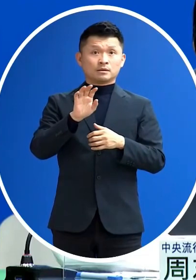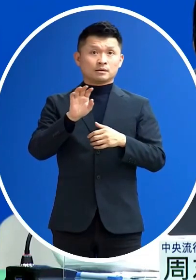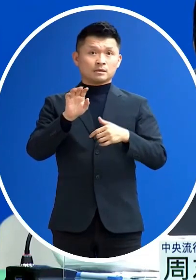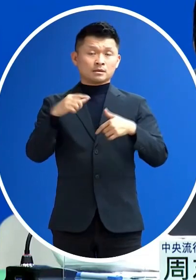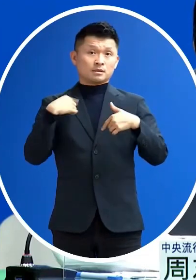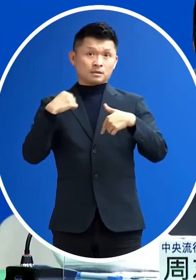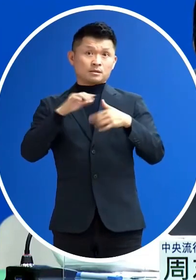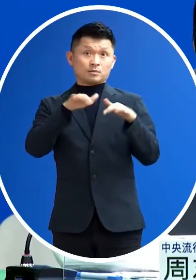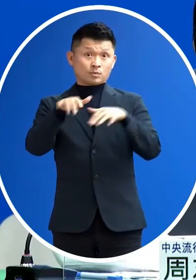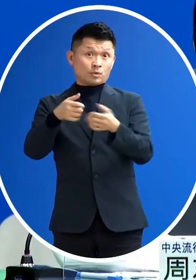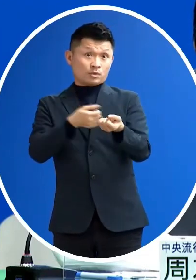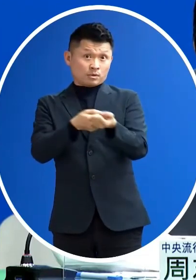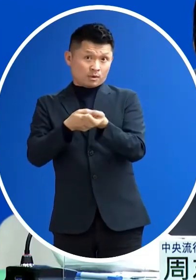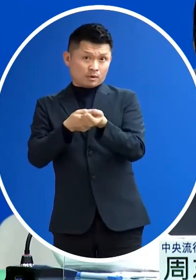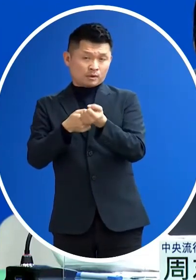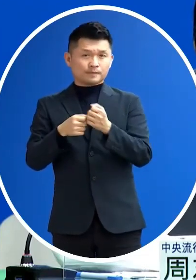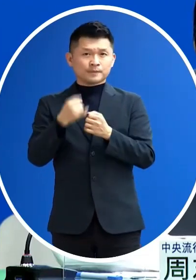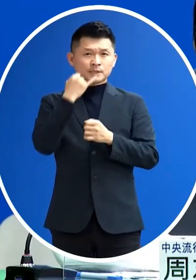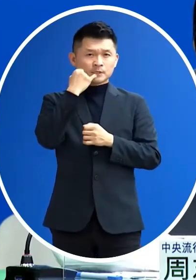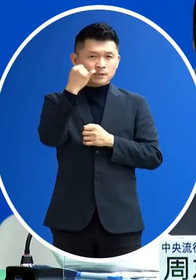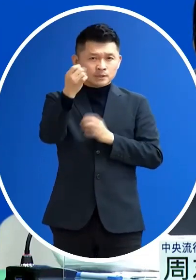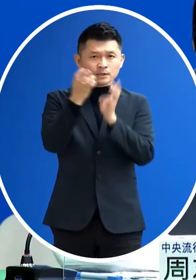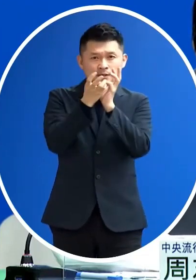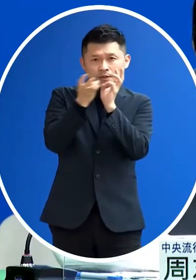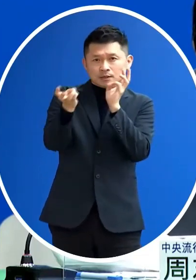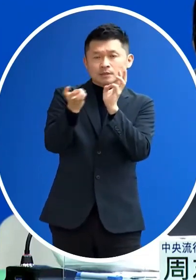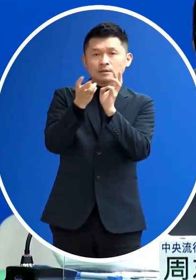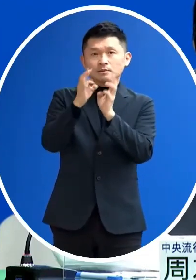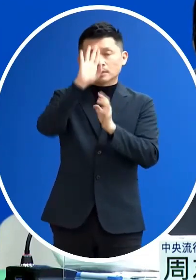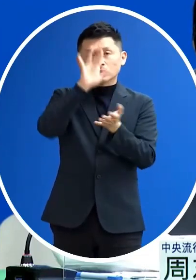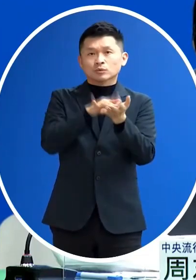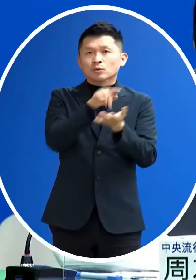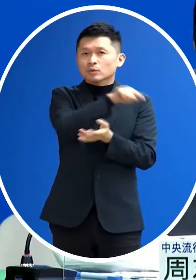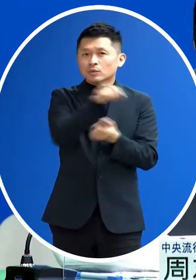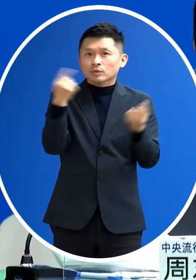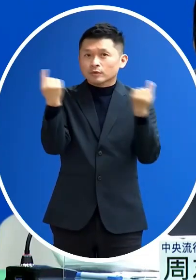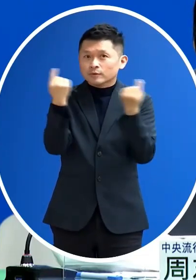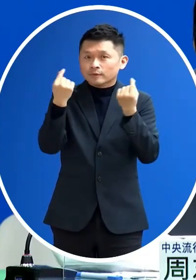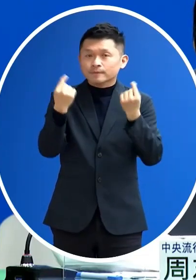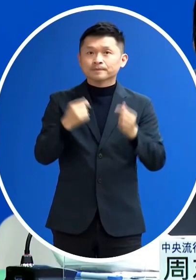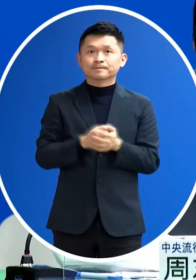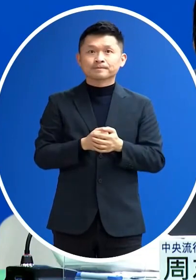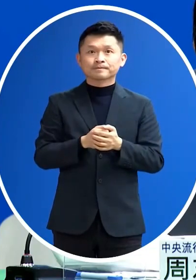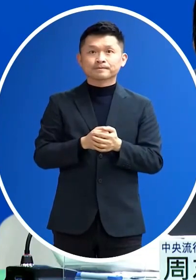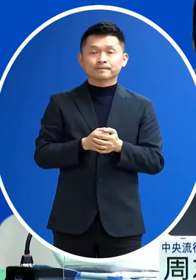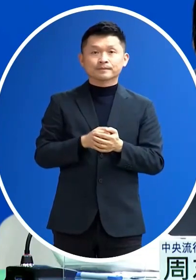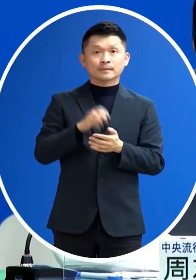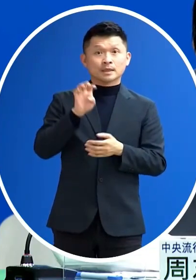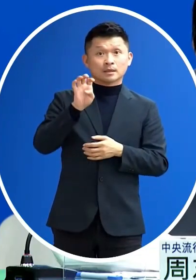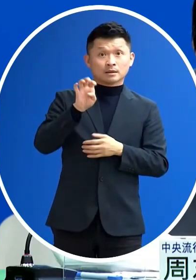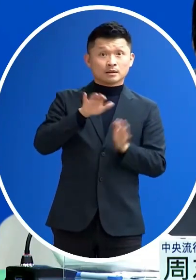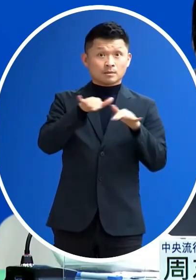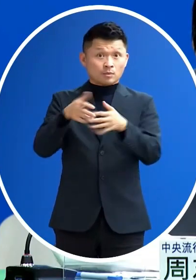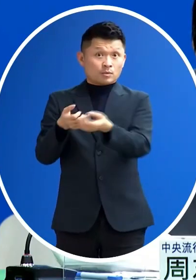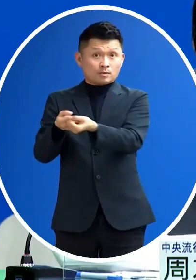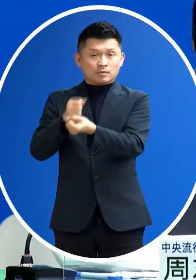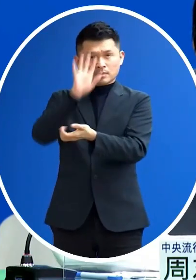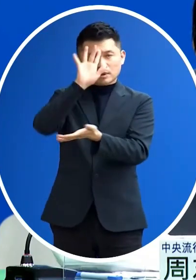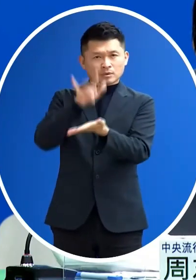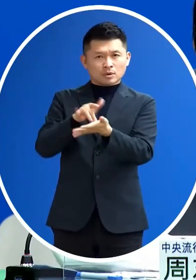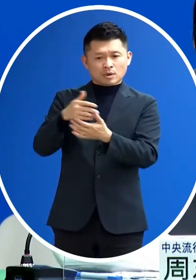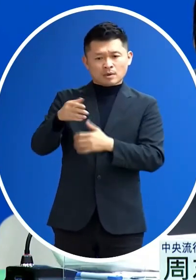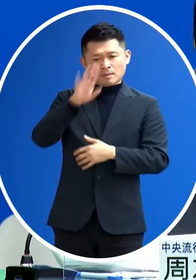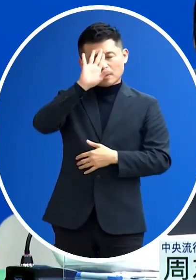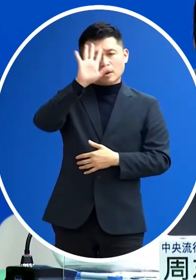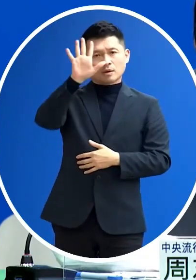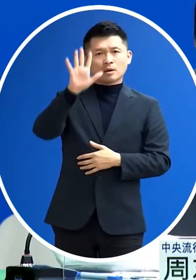属于丝状病毒哈，蚕丝或者丝线的这个丝。那它的症状其实跟伊波拉也蛮像的哈，主要就是出血热症